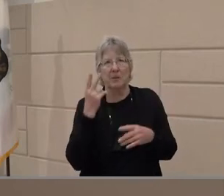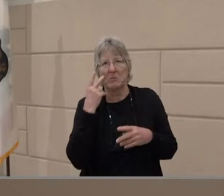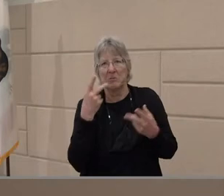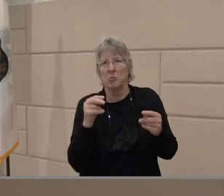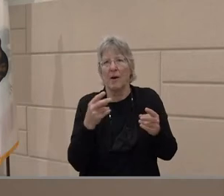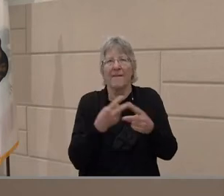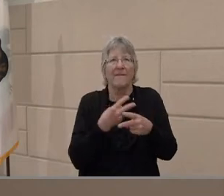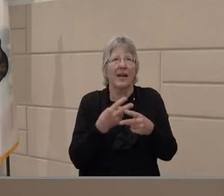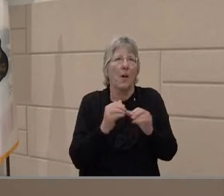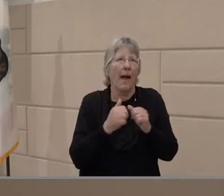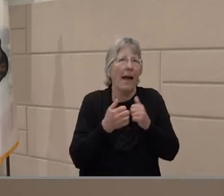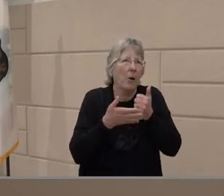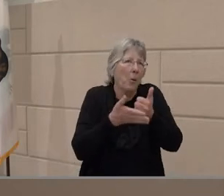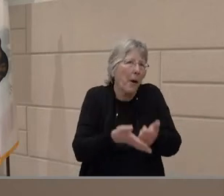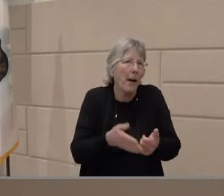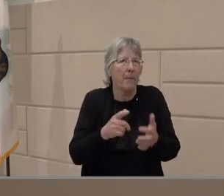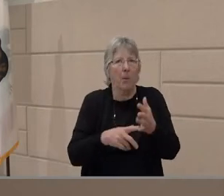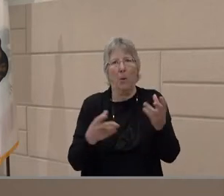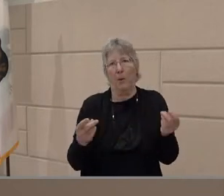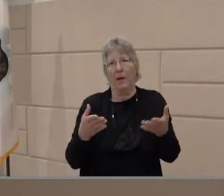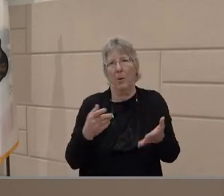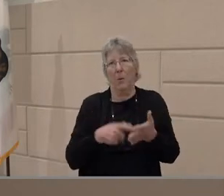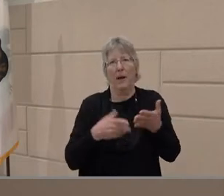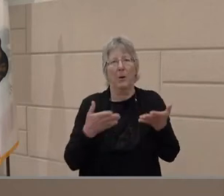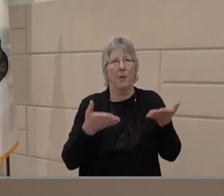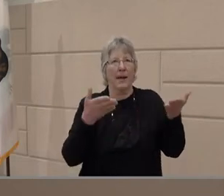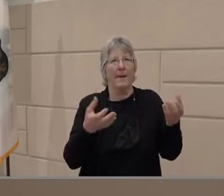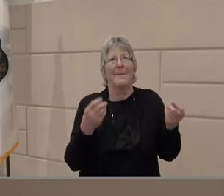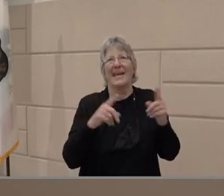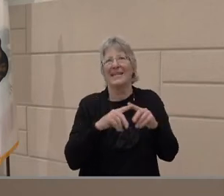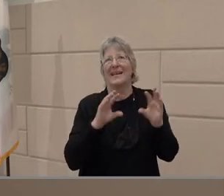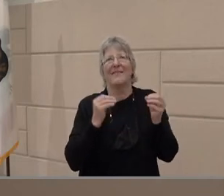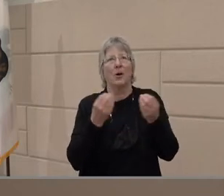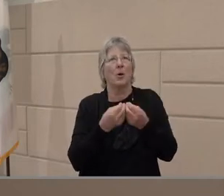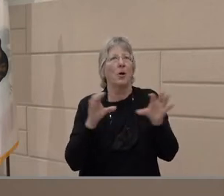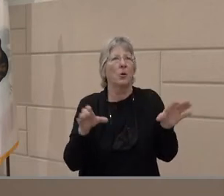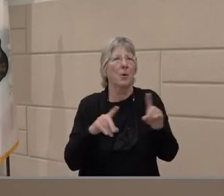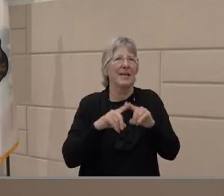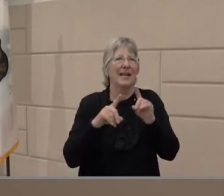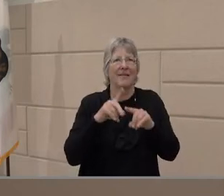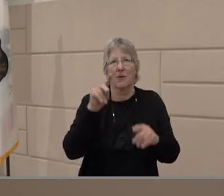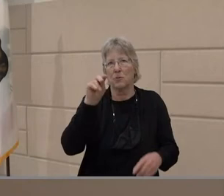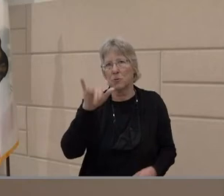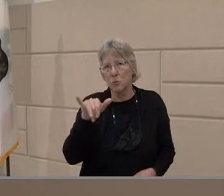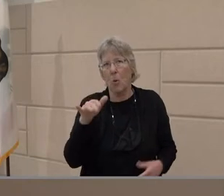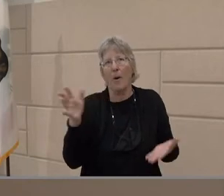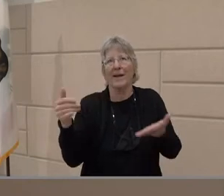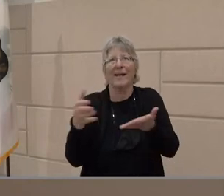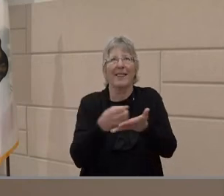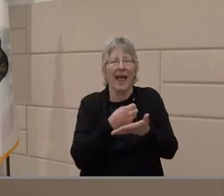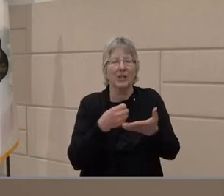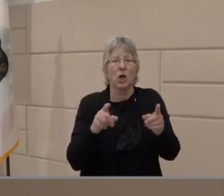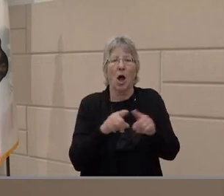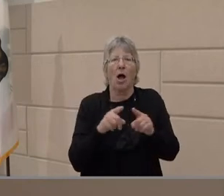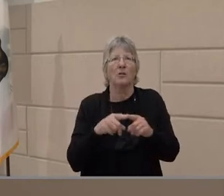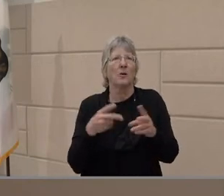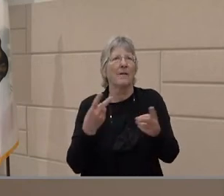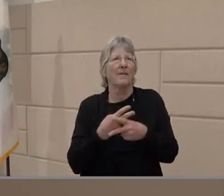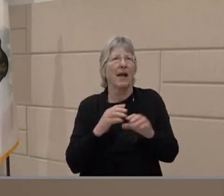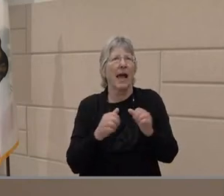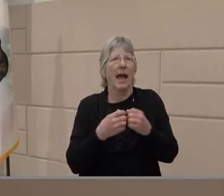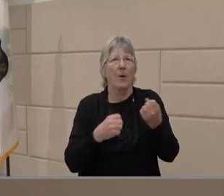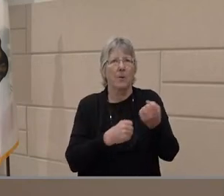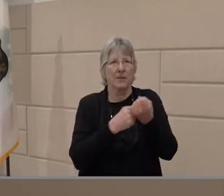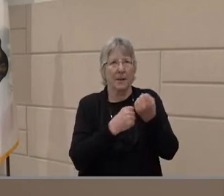งโดยฉะนั้นลองเตี้ยกระทายโจยยืงจะเจกอัมพีธาตายังอาจช่วยปุกีบานตามวิธีหน้า